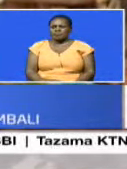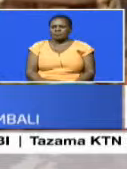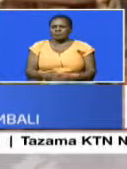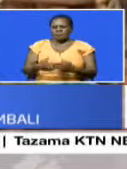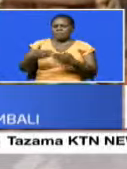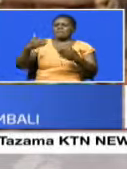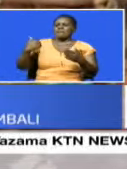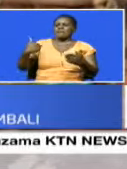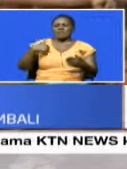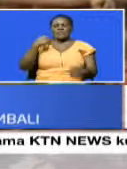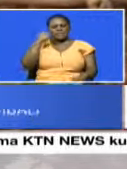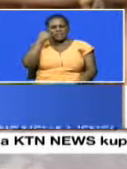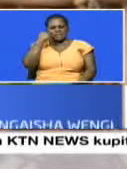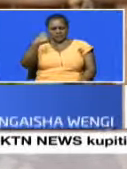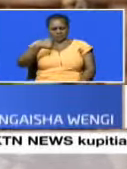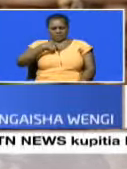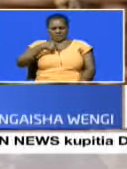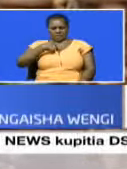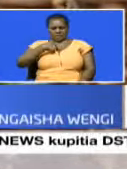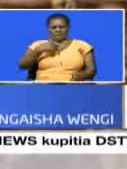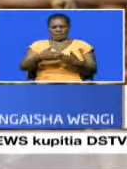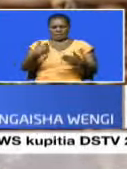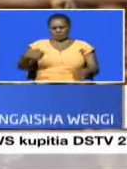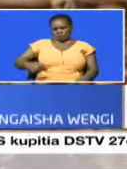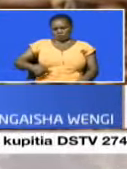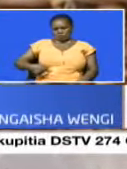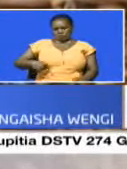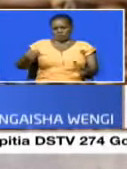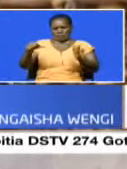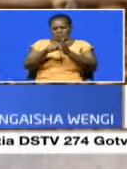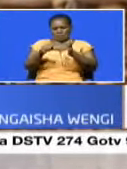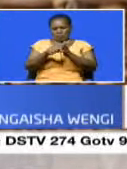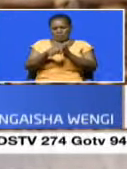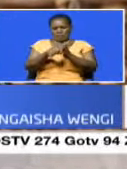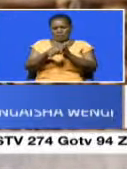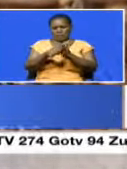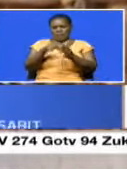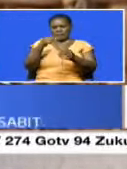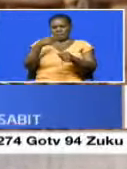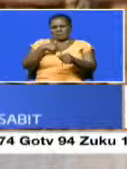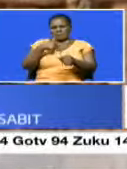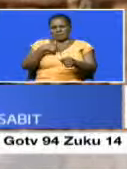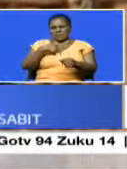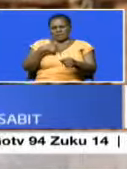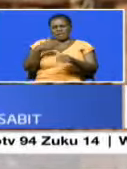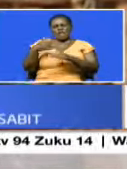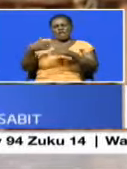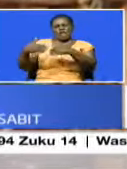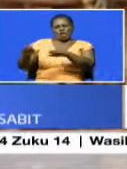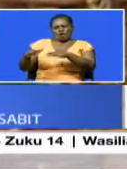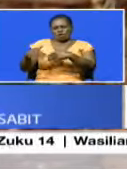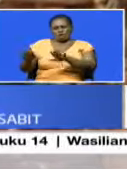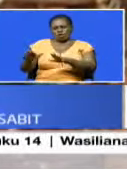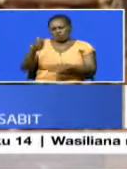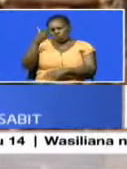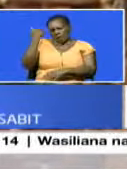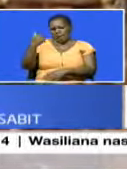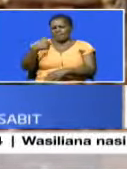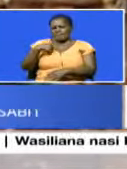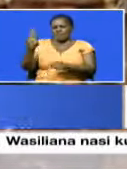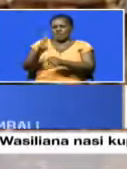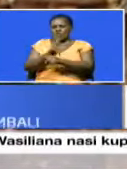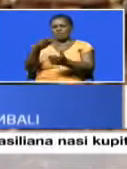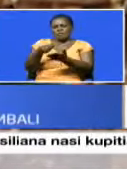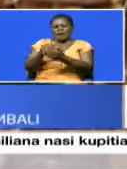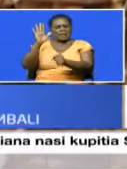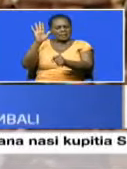Mbeleni niliugua kifua kabla ya kuugua tumbo. Hali hiyo ilinitia katika hasara, kwani nilihitaji kutumia maelfu